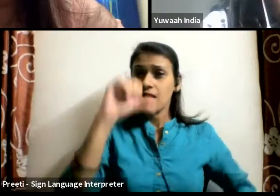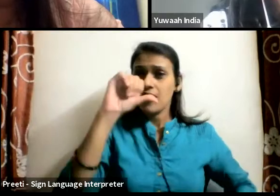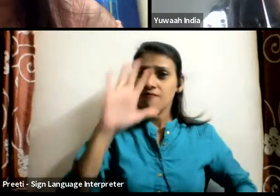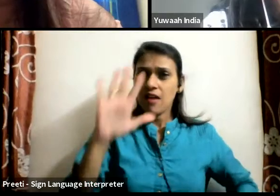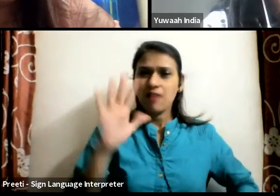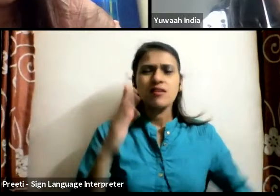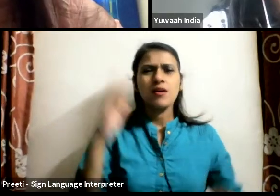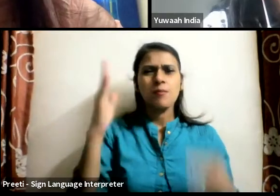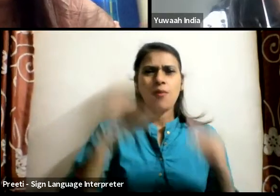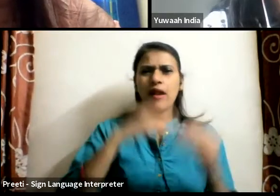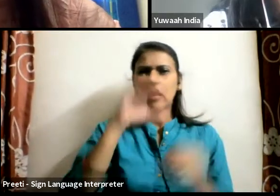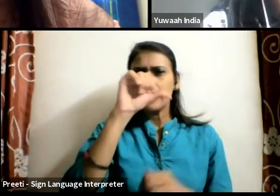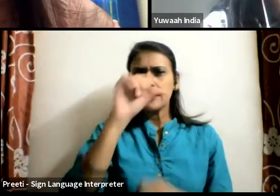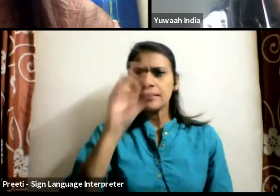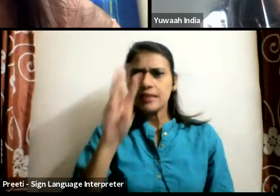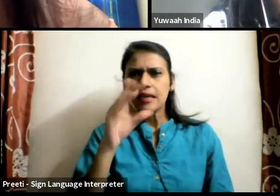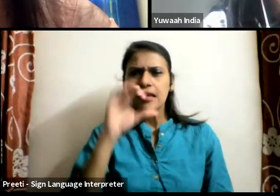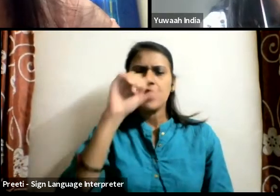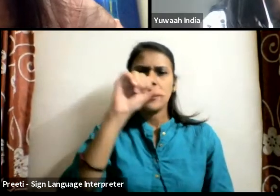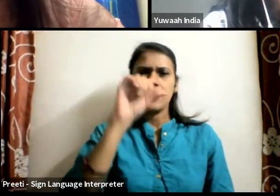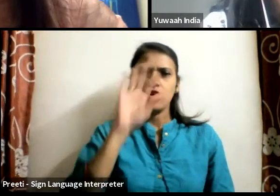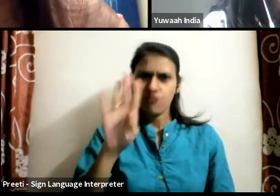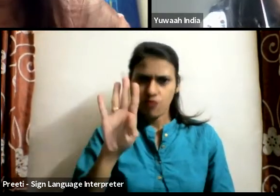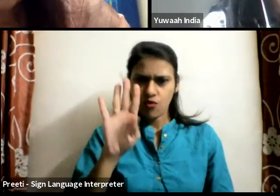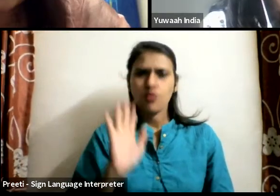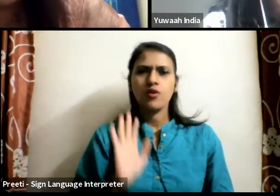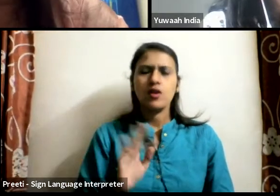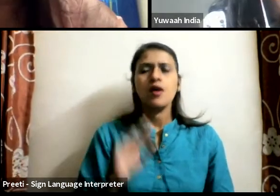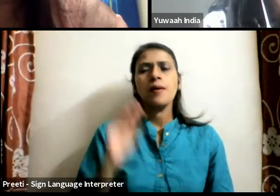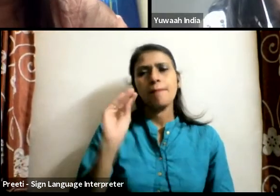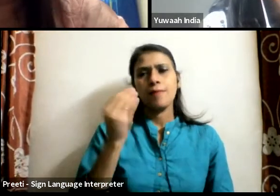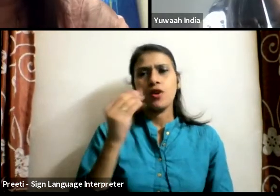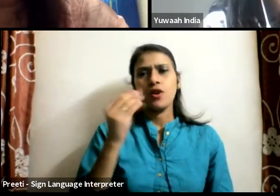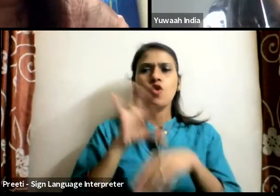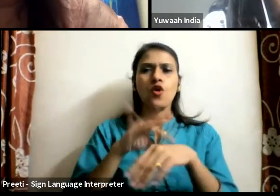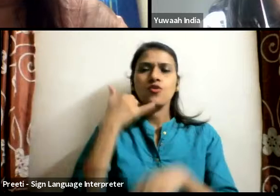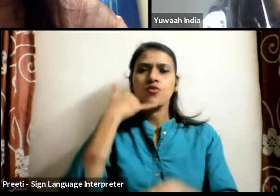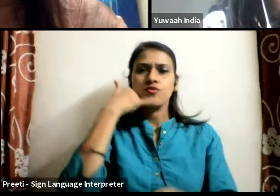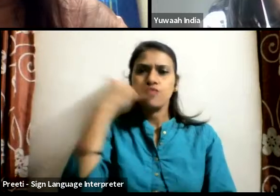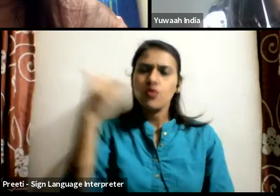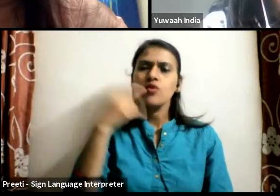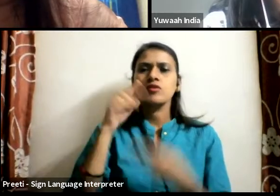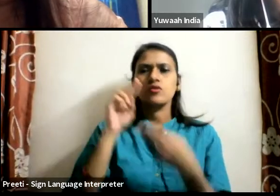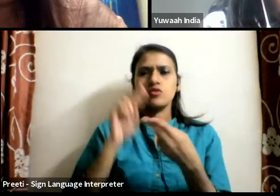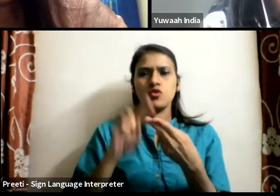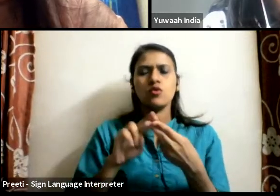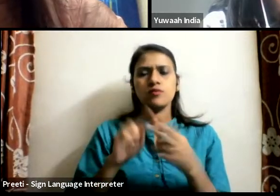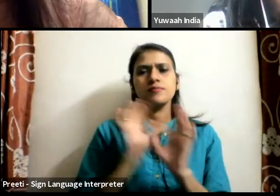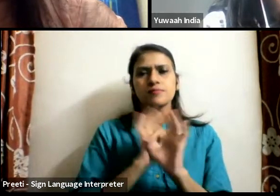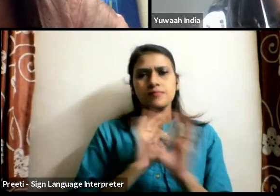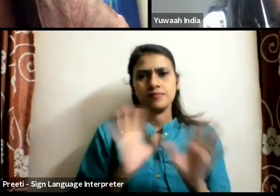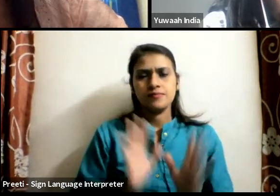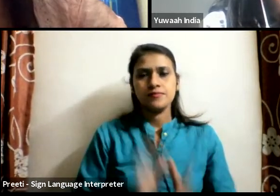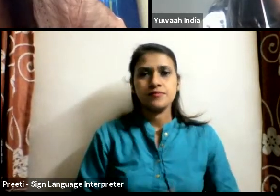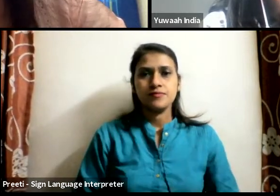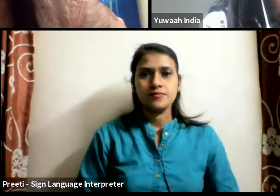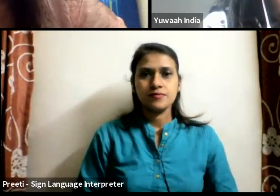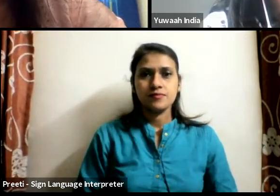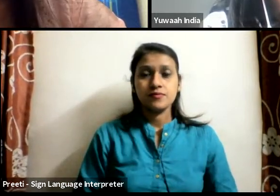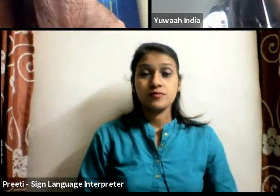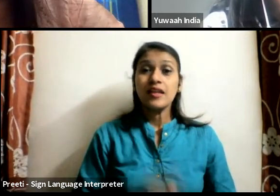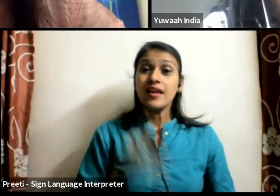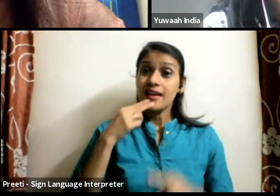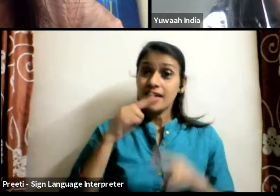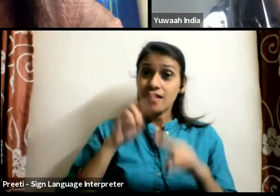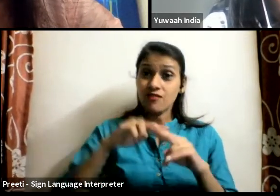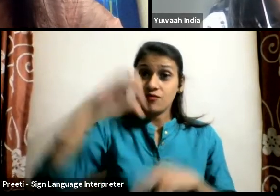93, 94 इस टाइप से जा रहे हो, तब आप अपने डॉक्टर से कॉल करके बात कर लीजिए. बट इफ इट इज डिपिंग बिलो 90